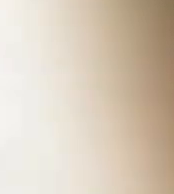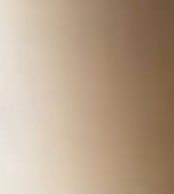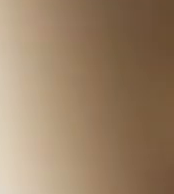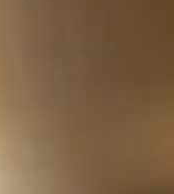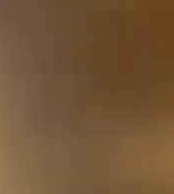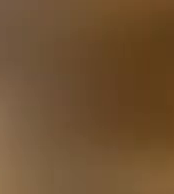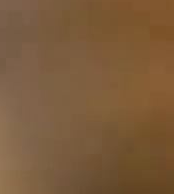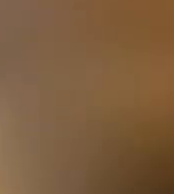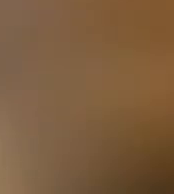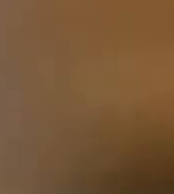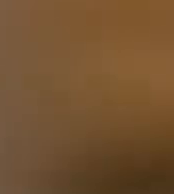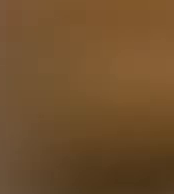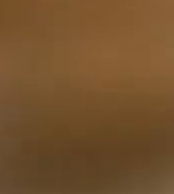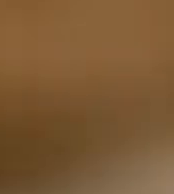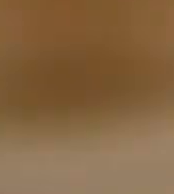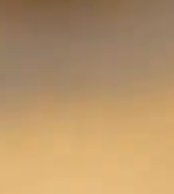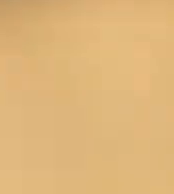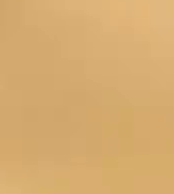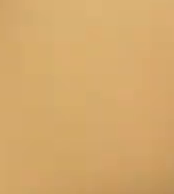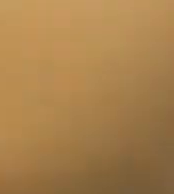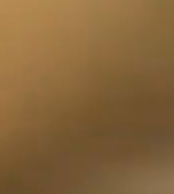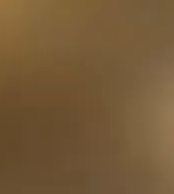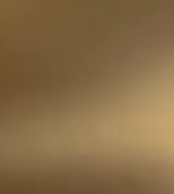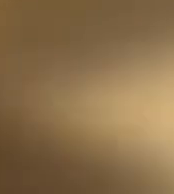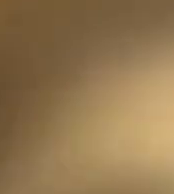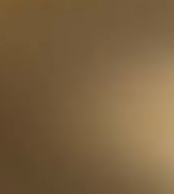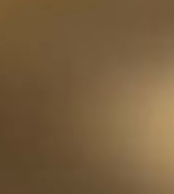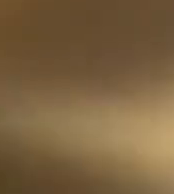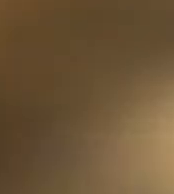мынаны. Жолбарыс дейді. Жігіттер мен.